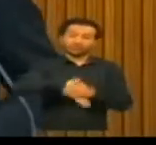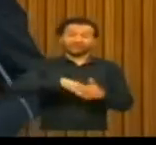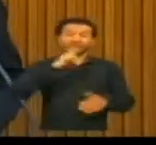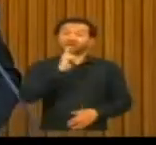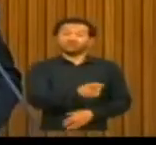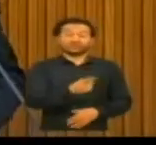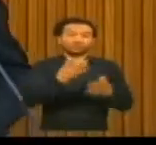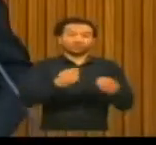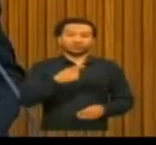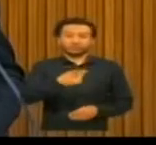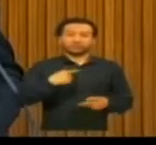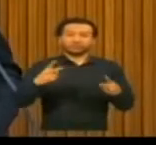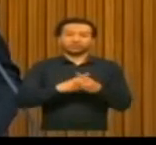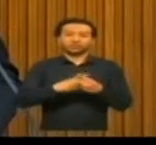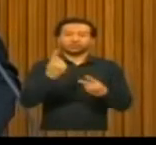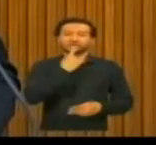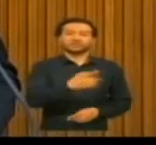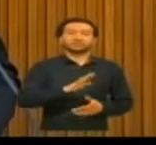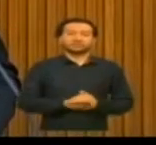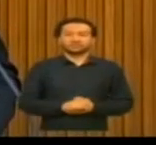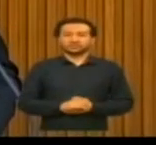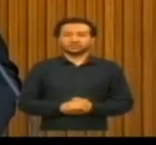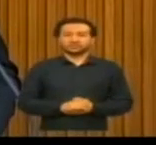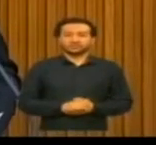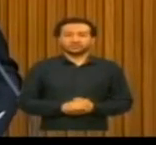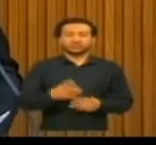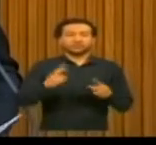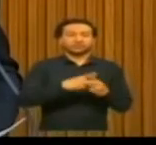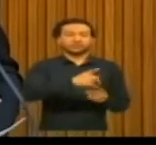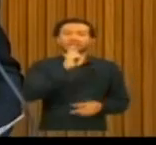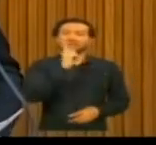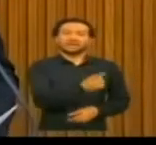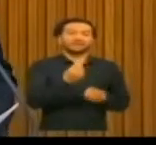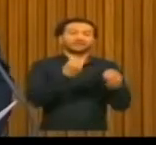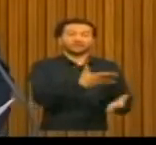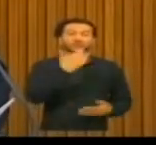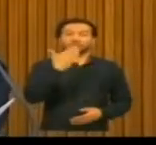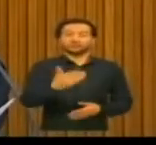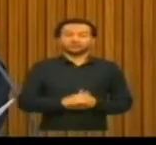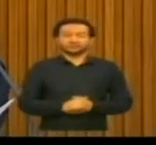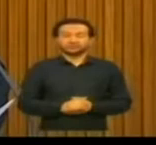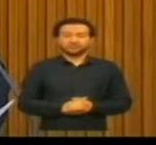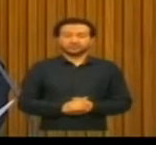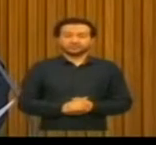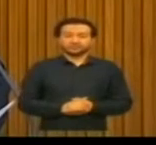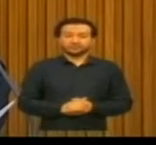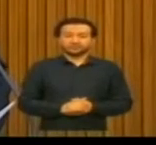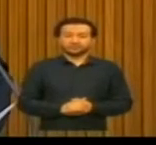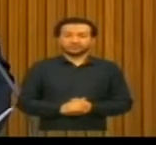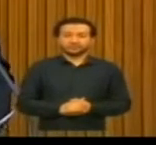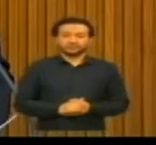talimat veriyor. Ben polislere bir şey demiyorum. Polislere talimat verene söylüyorum ben.